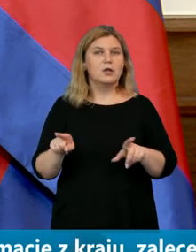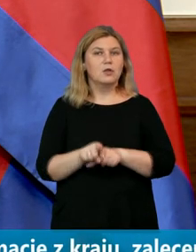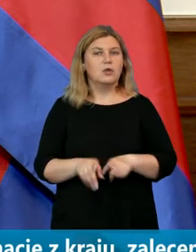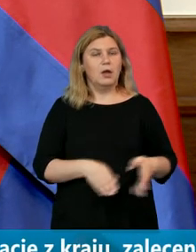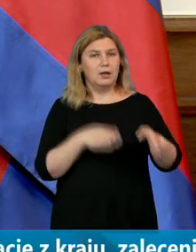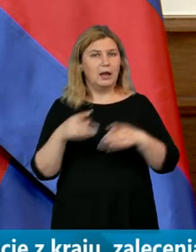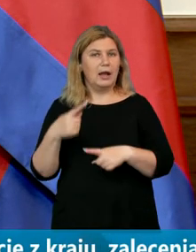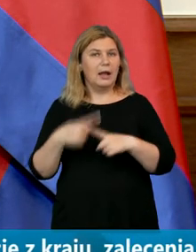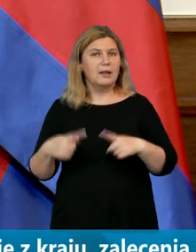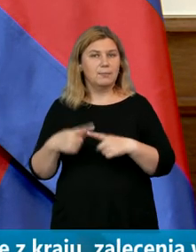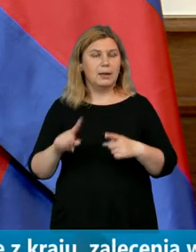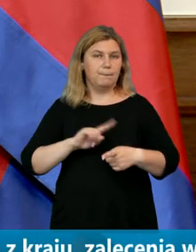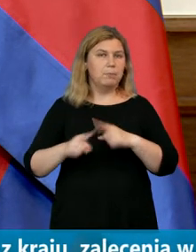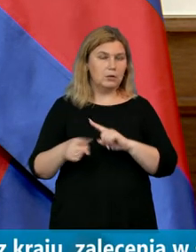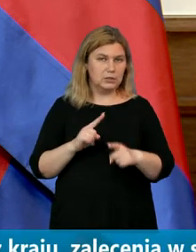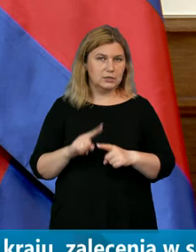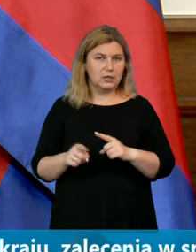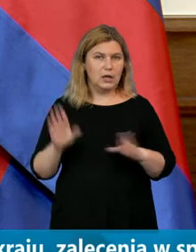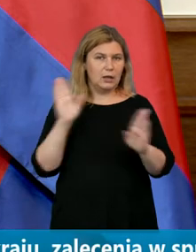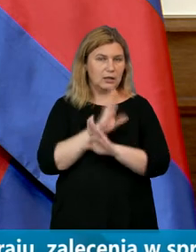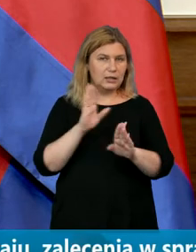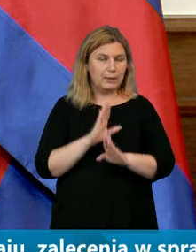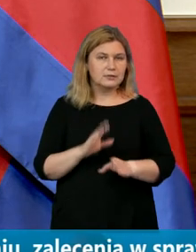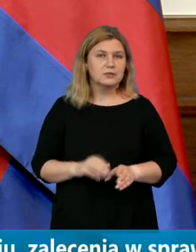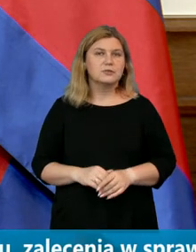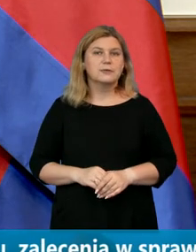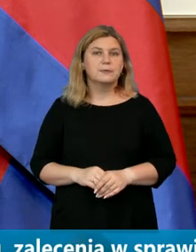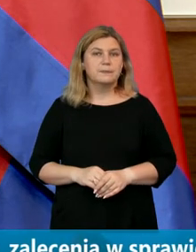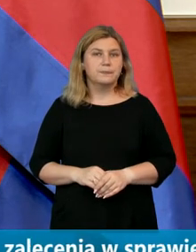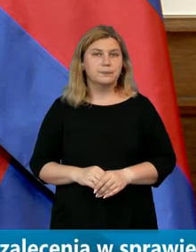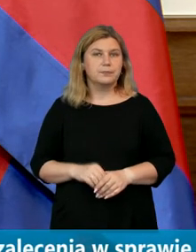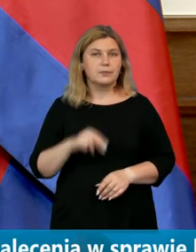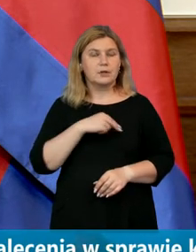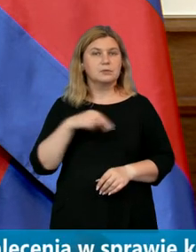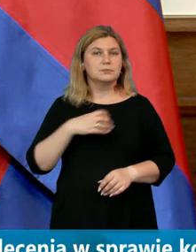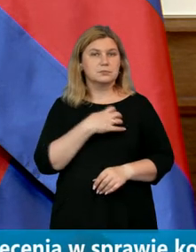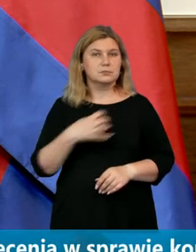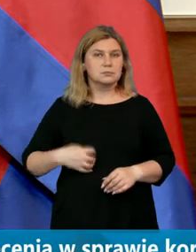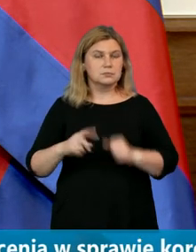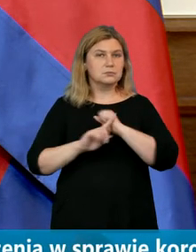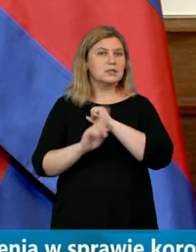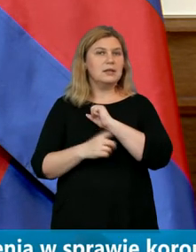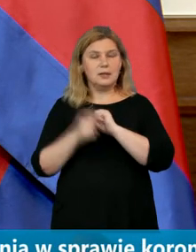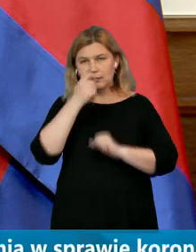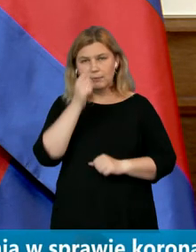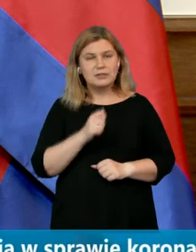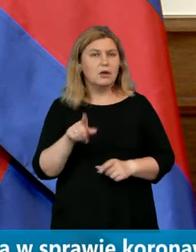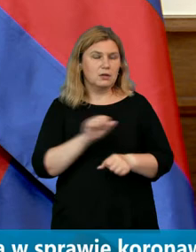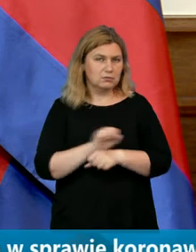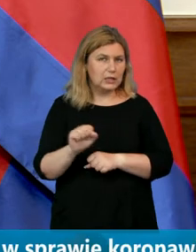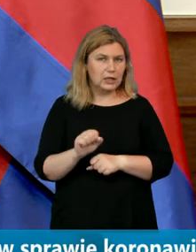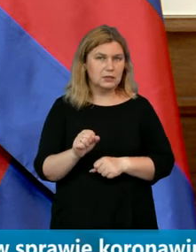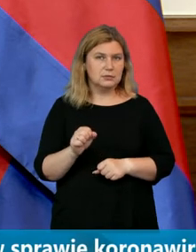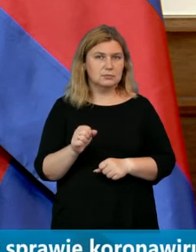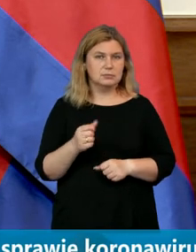element naszej polityki klimatycznej. Nasza gospodarka śmieciowa, możemy powiedzieć, że jest w tej chwili wzorcowa